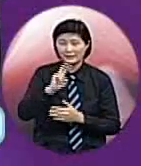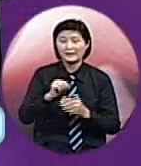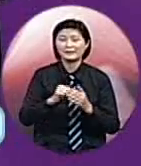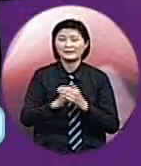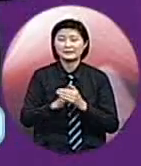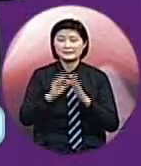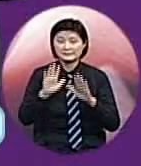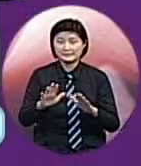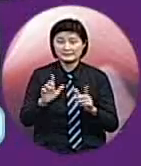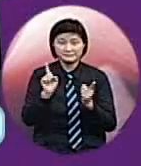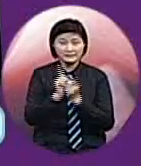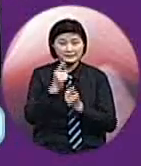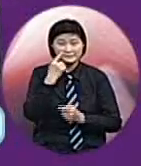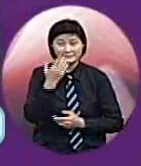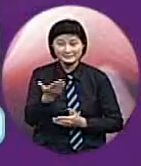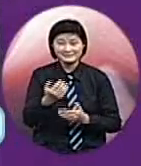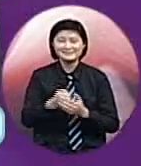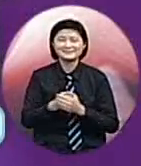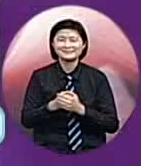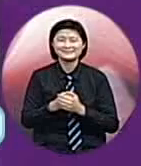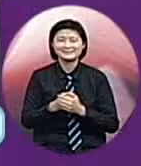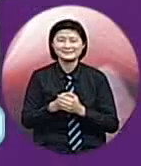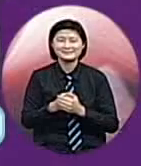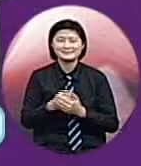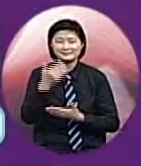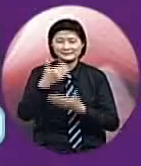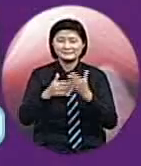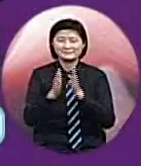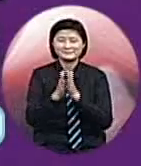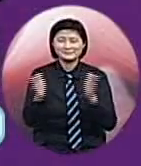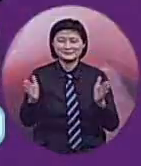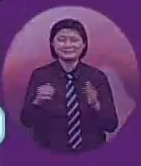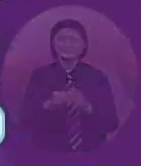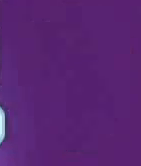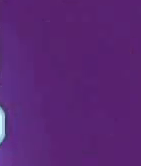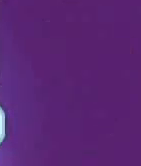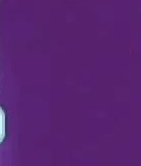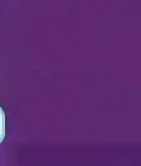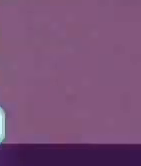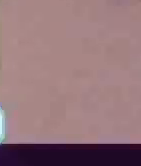네. 지금 바로 만나볼까요? 아 그럼 고맙죠. 네 뮤직 스타트.